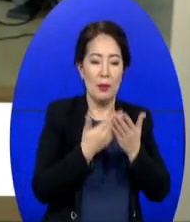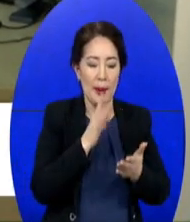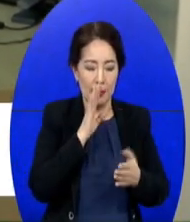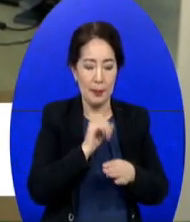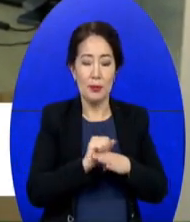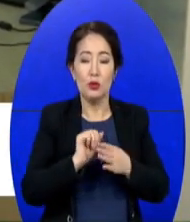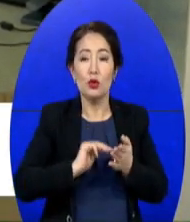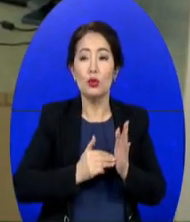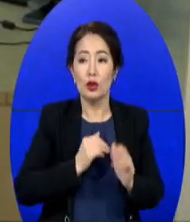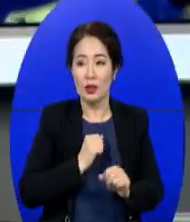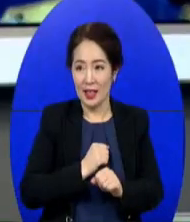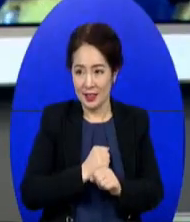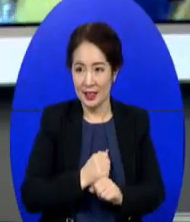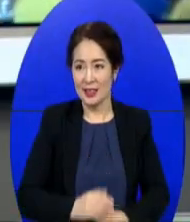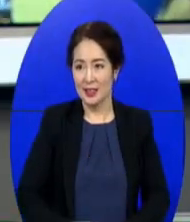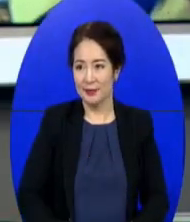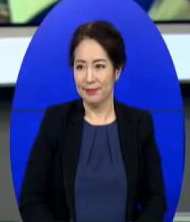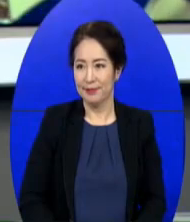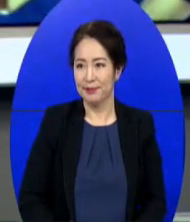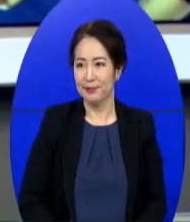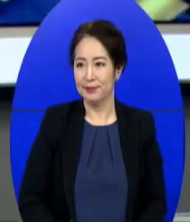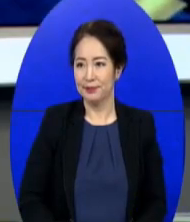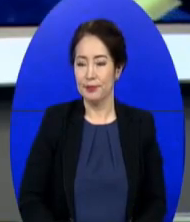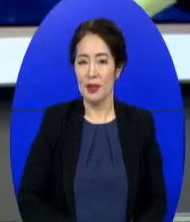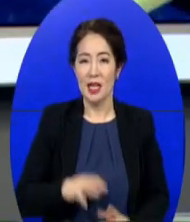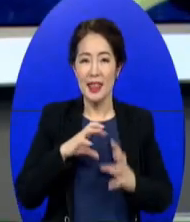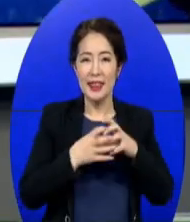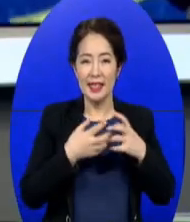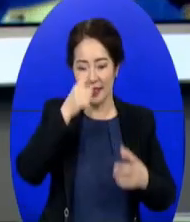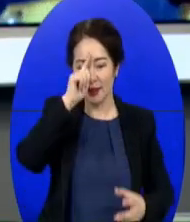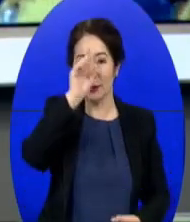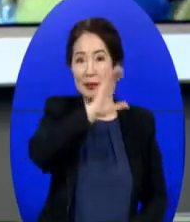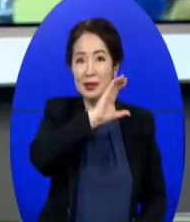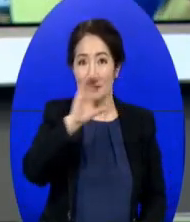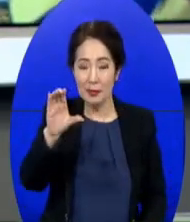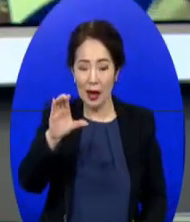байна. Дэлхийн эрүүл мэндийн байгууллагаас гар утсаа арчиж